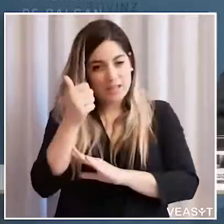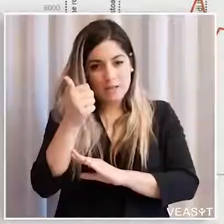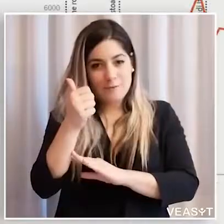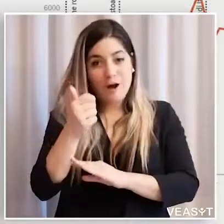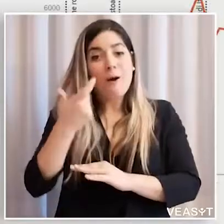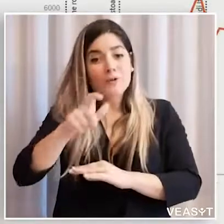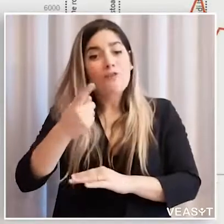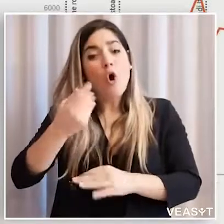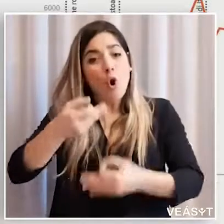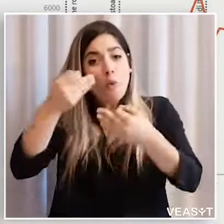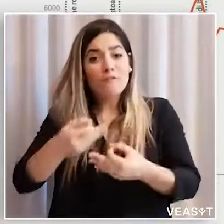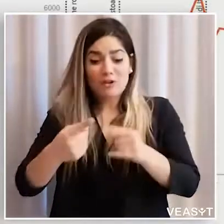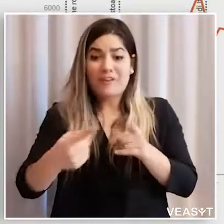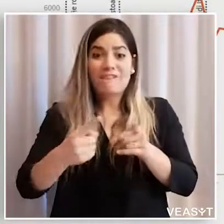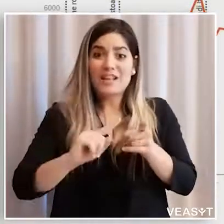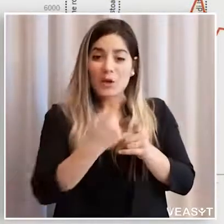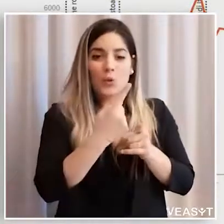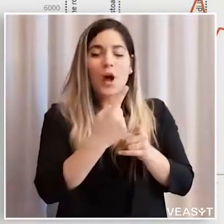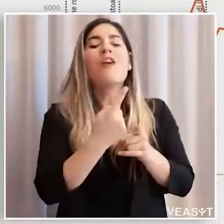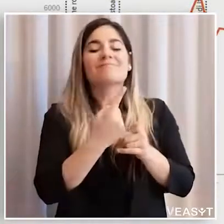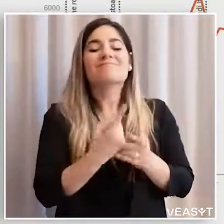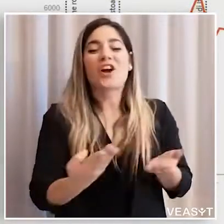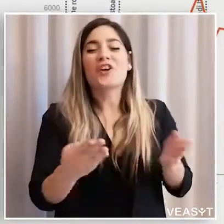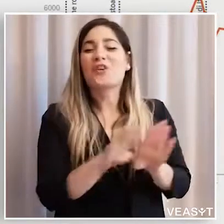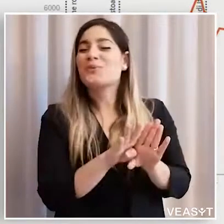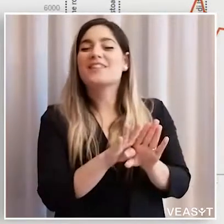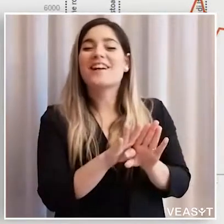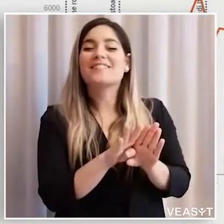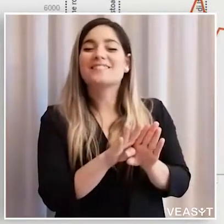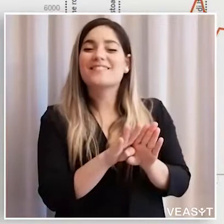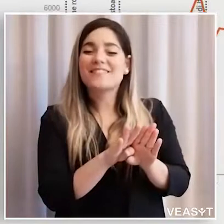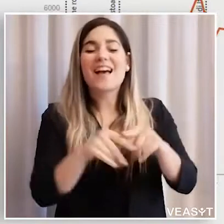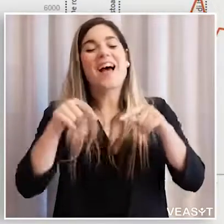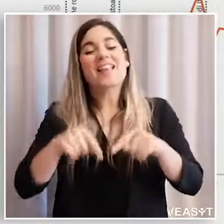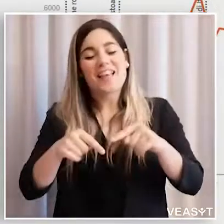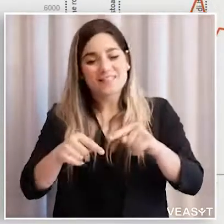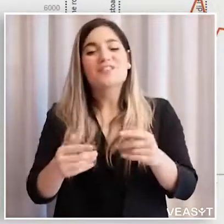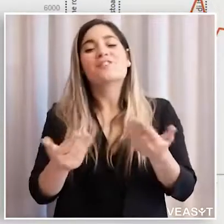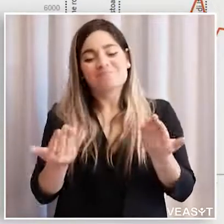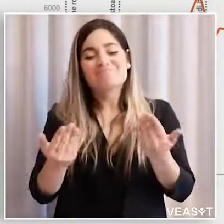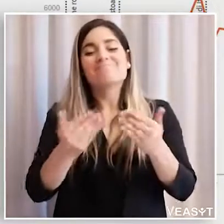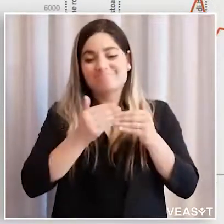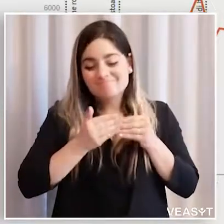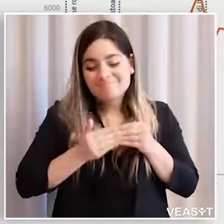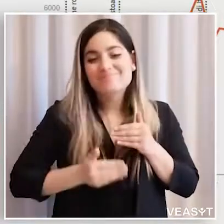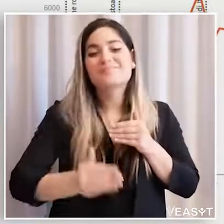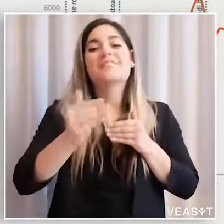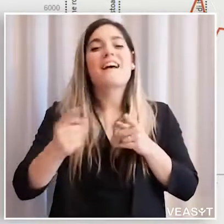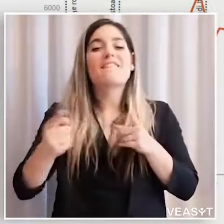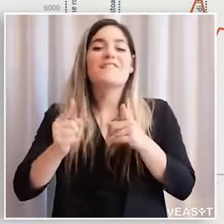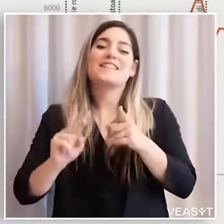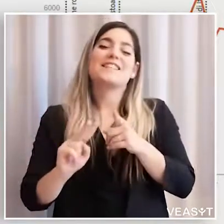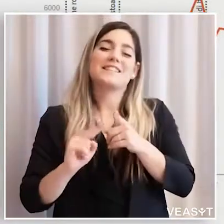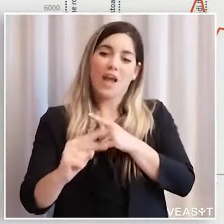possiamo dire ufficialmente diciamo la fase 1 si è così chiusa e adesso siamo già entrati nella